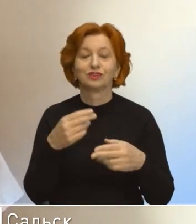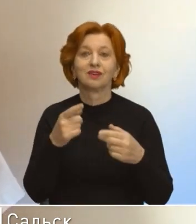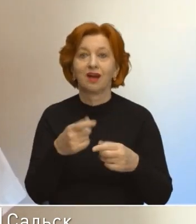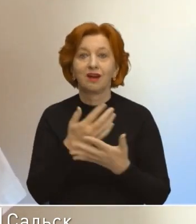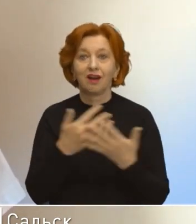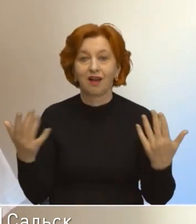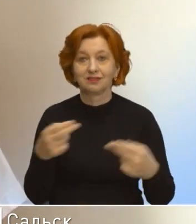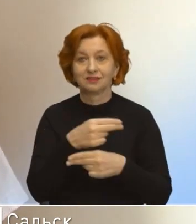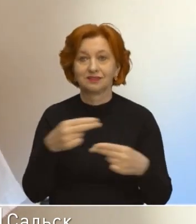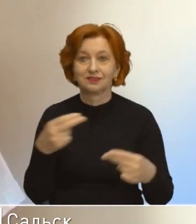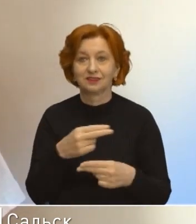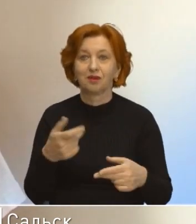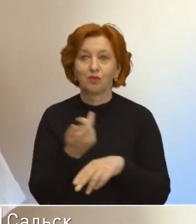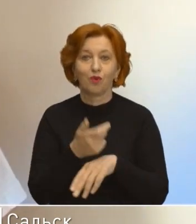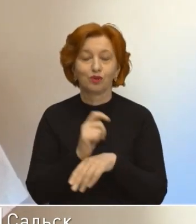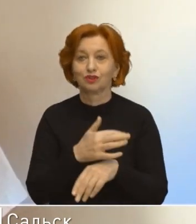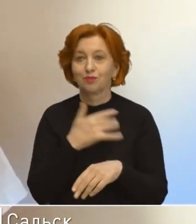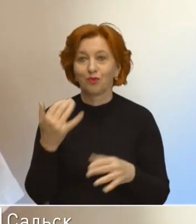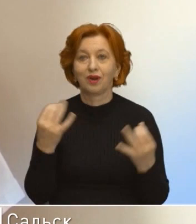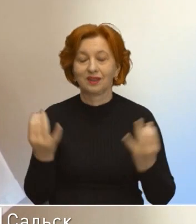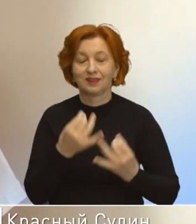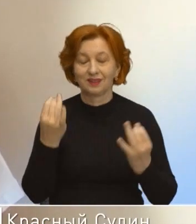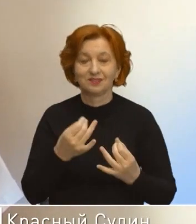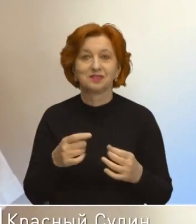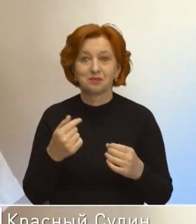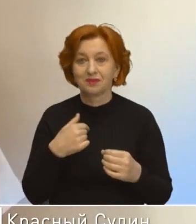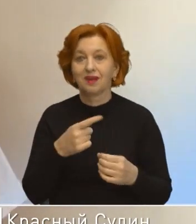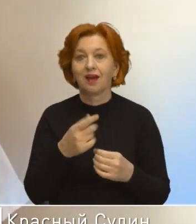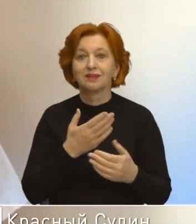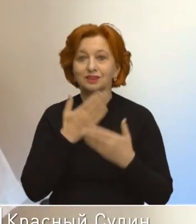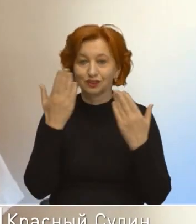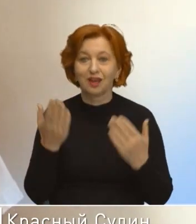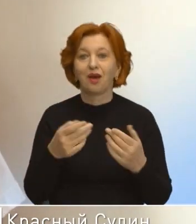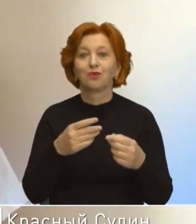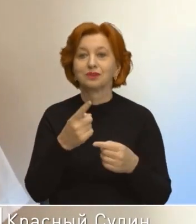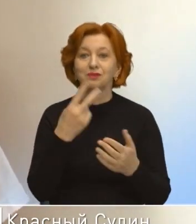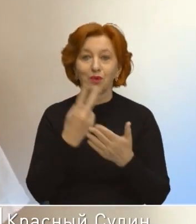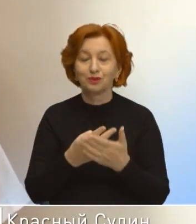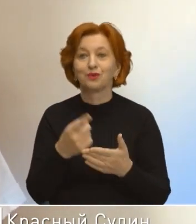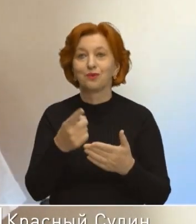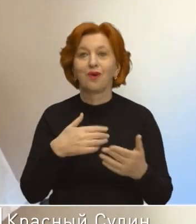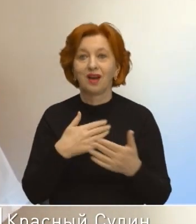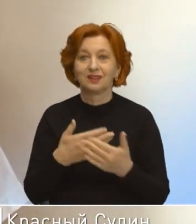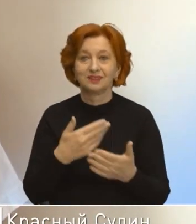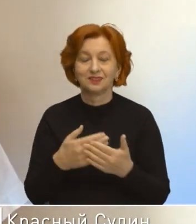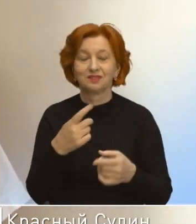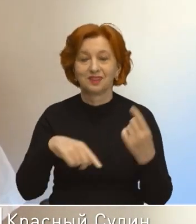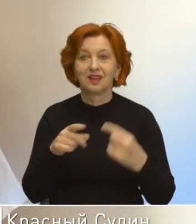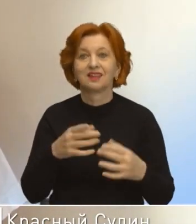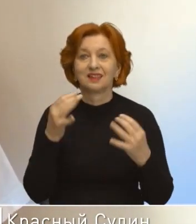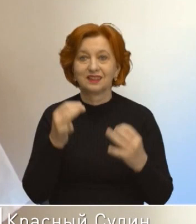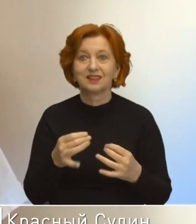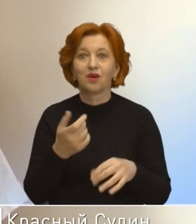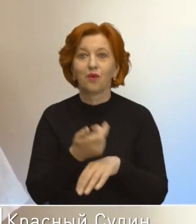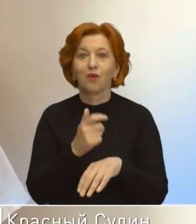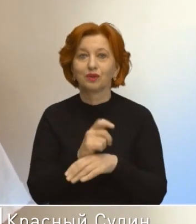море со своим сыном, выкладывала очень много постов. Я, естественно, это все лайкаю, потому что это мой любимый учительница, и часто читаю ее посты. Мой любимый